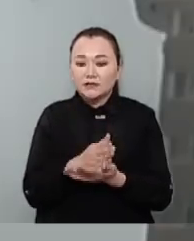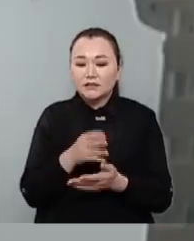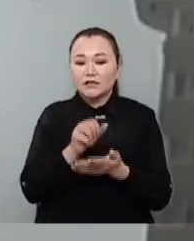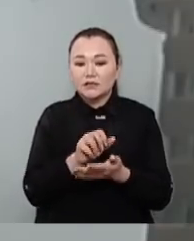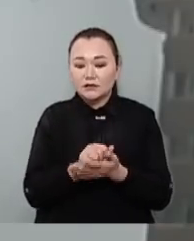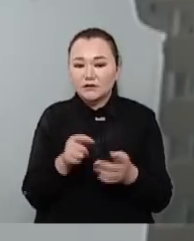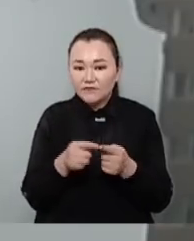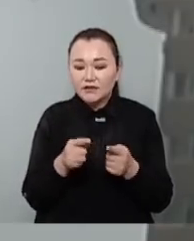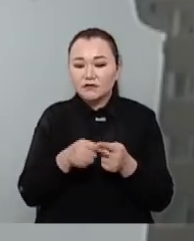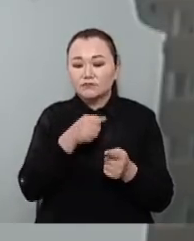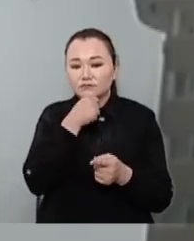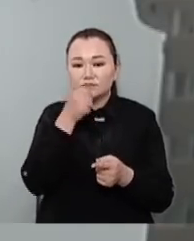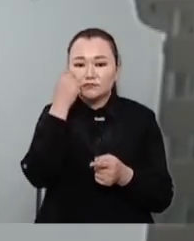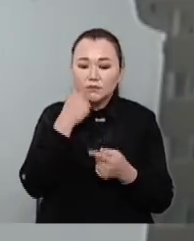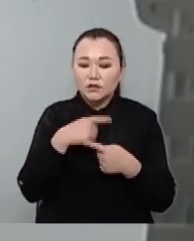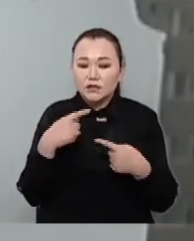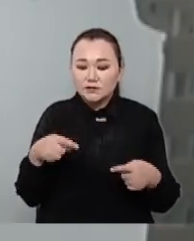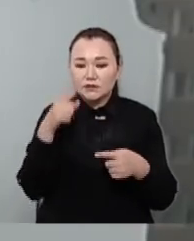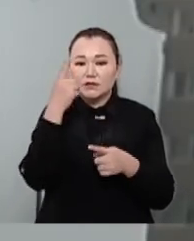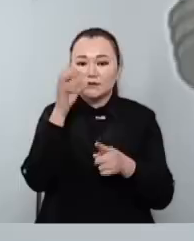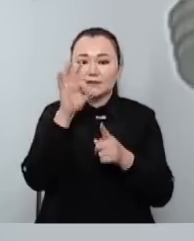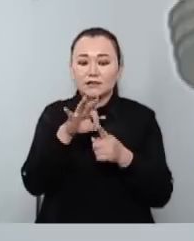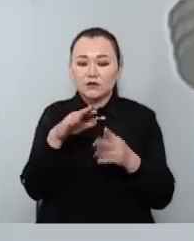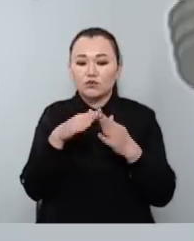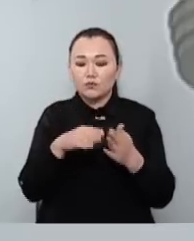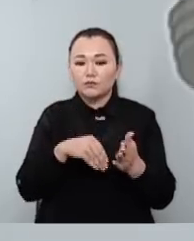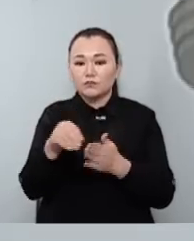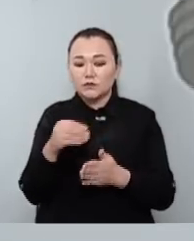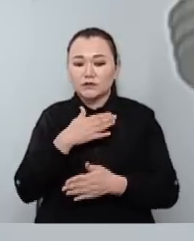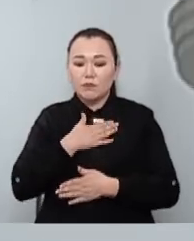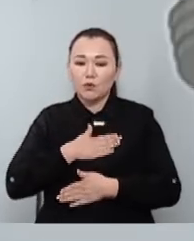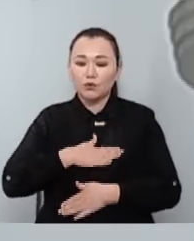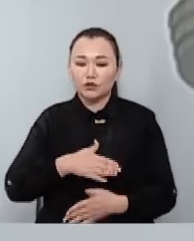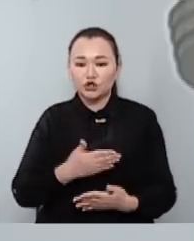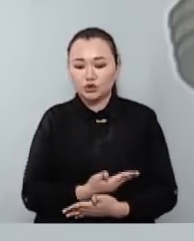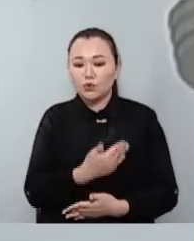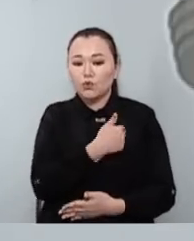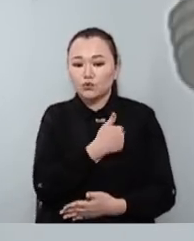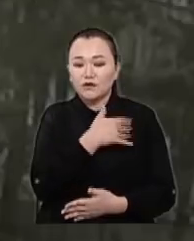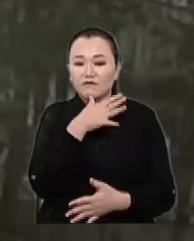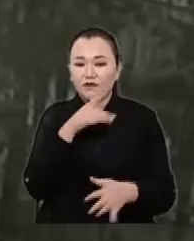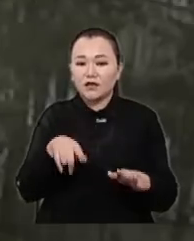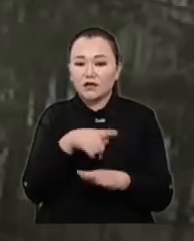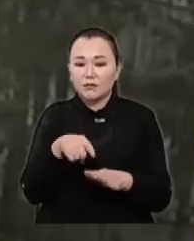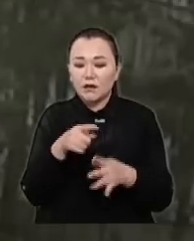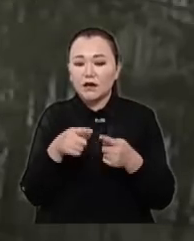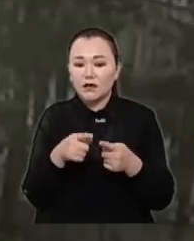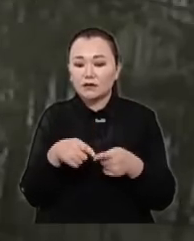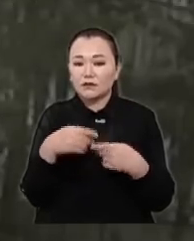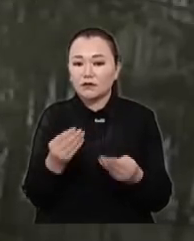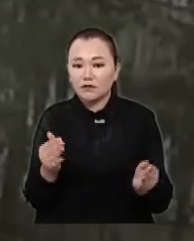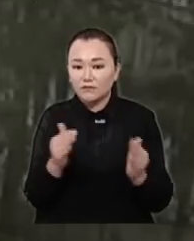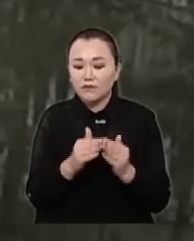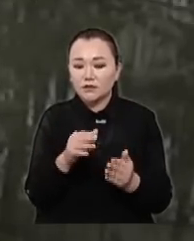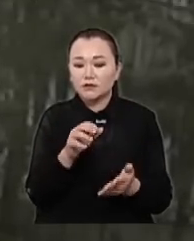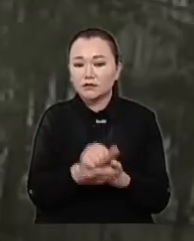жалдамалы пәтерлерде тұрып жатқан жұрттың арманы бір. Ол өз үйін алып тыптыныш өмір сүру. Себебі уақыт өткен сайын жалға берілетін баспаналардың